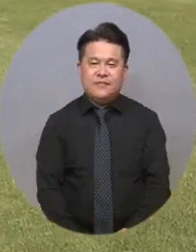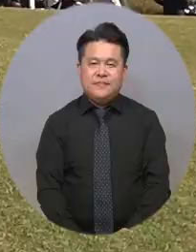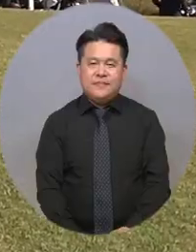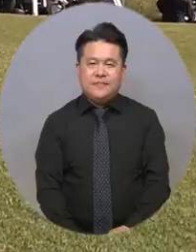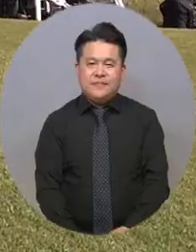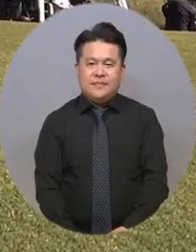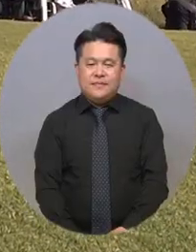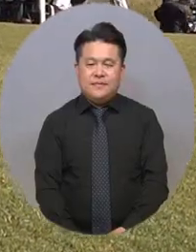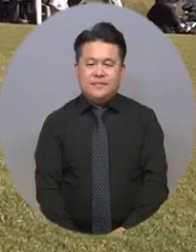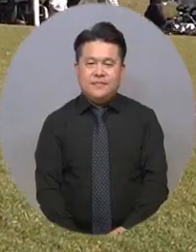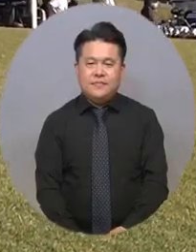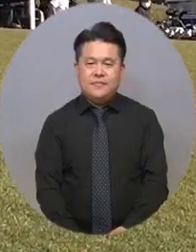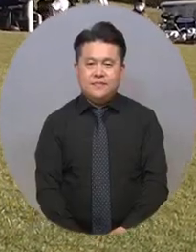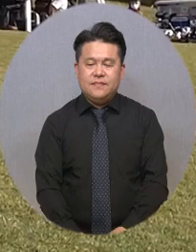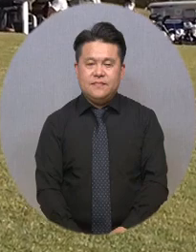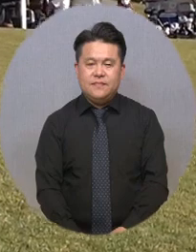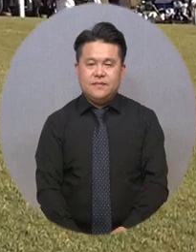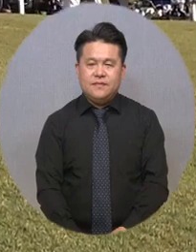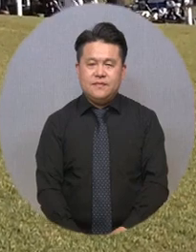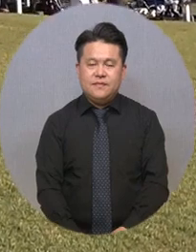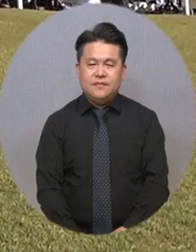컨트롤.